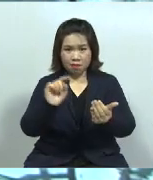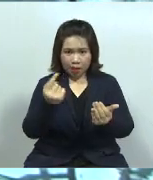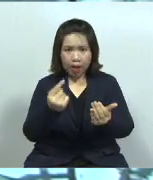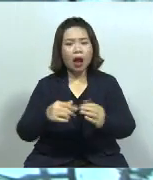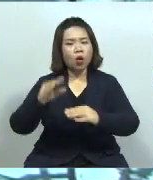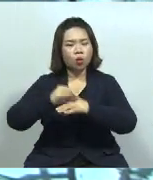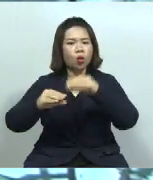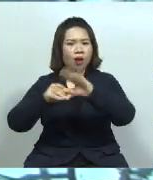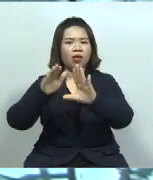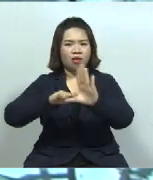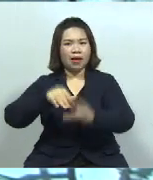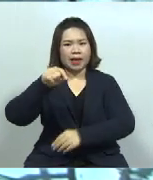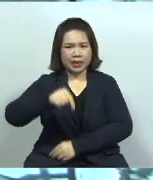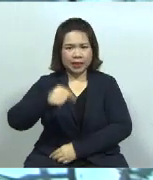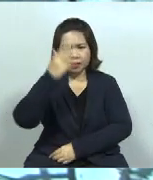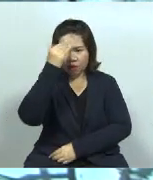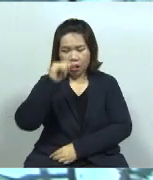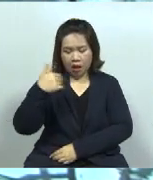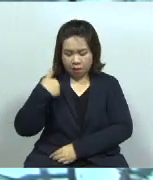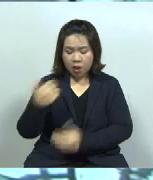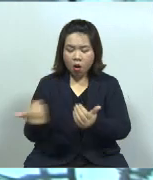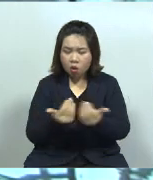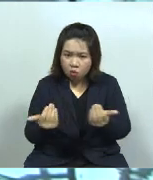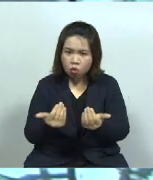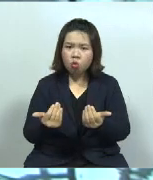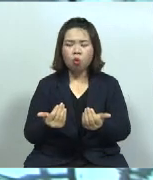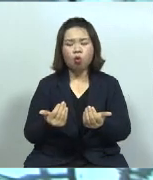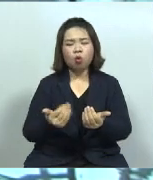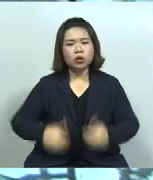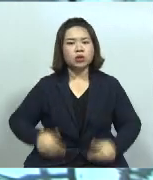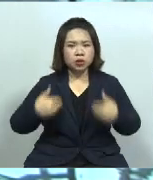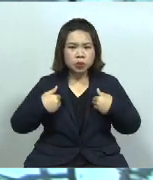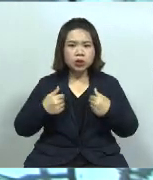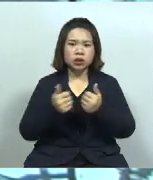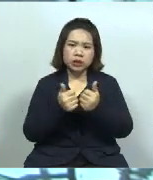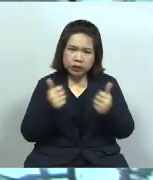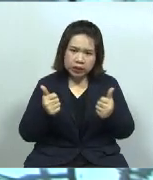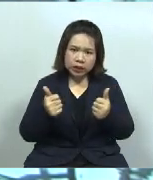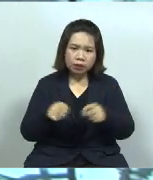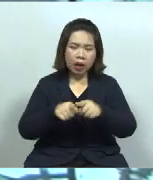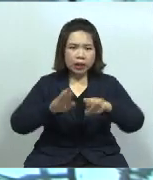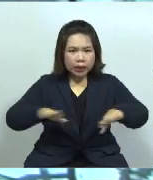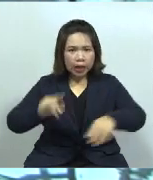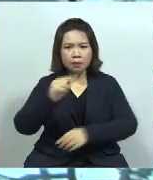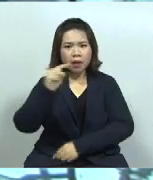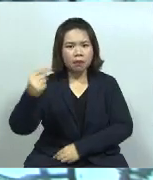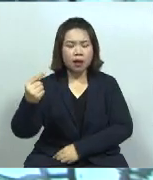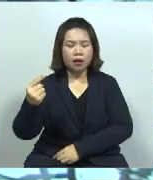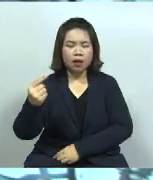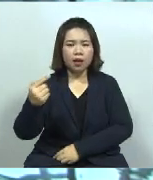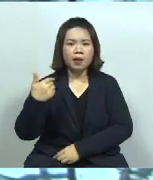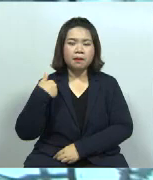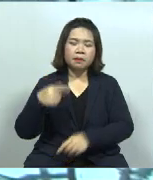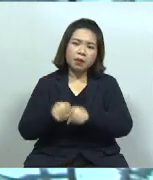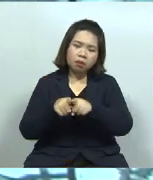งการนี้นะครับเพื่อให้เขาเป็นคนที่มีคุณภาพเป็นทรัพยากรมนุษย์ที่รุ่นใหม่นะครับที่จะต้องมา